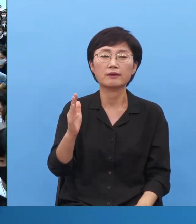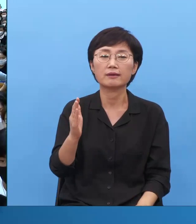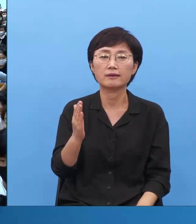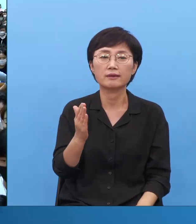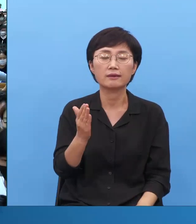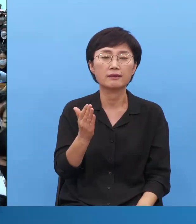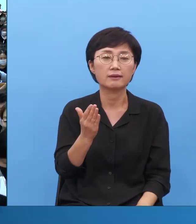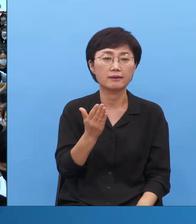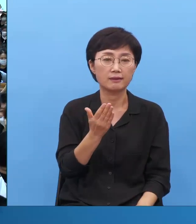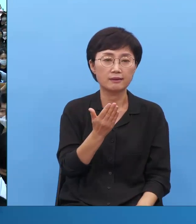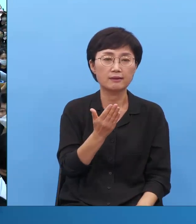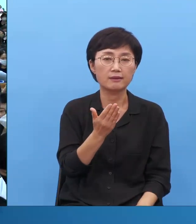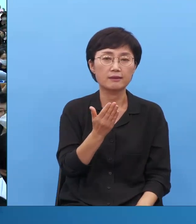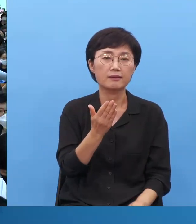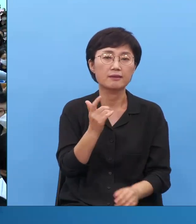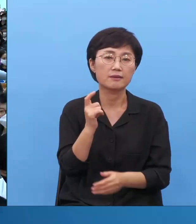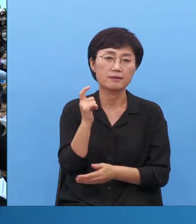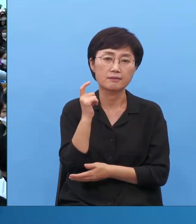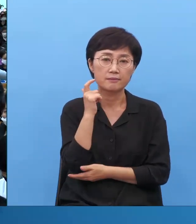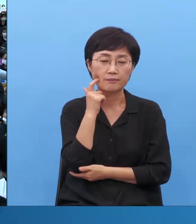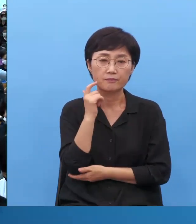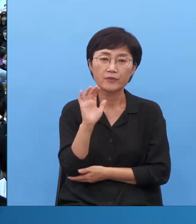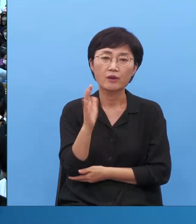눈이 밝아지네.